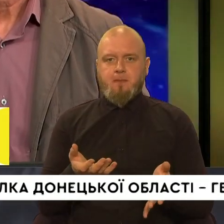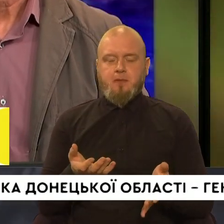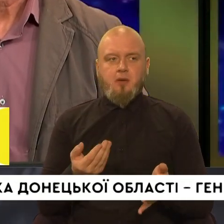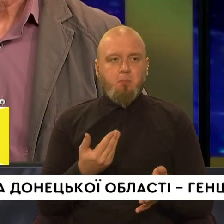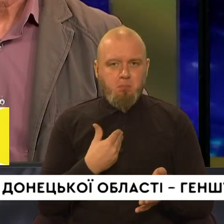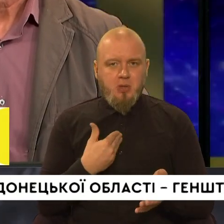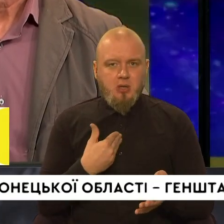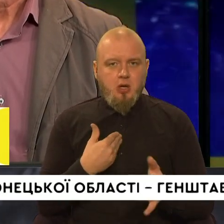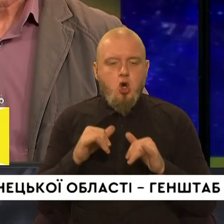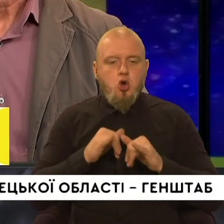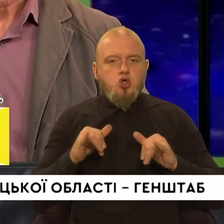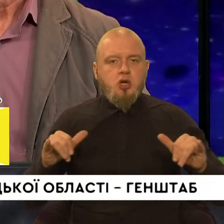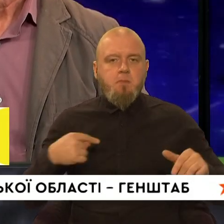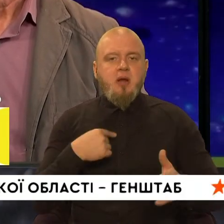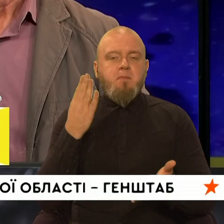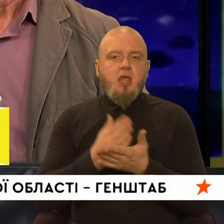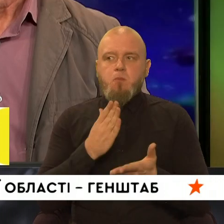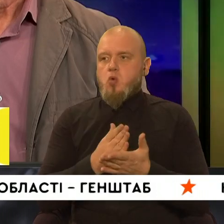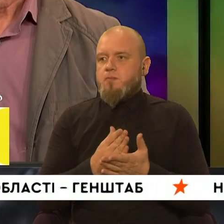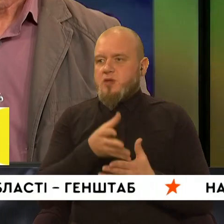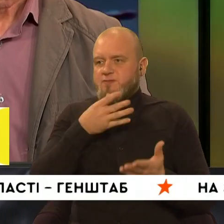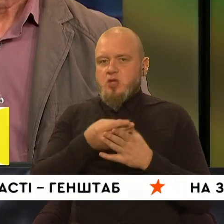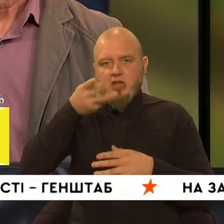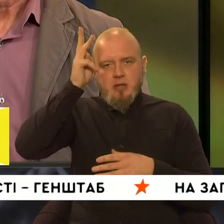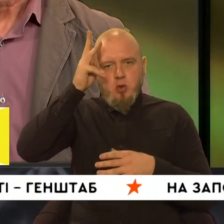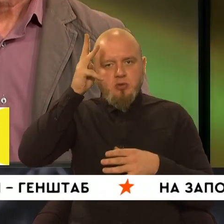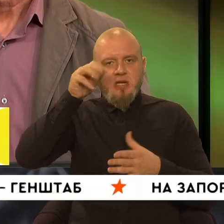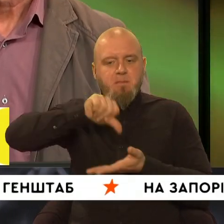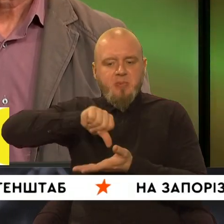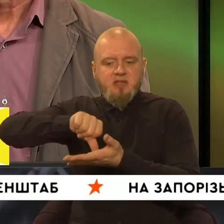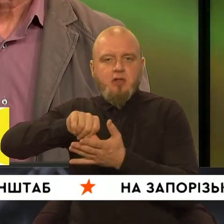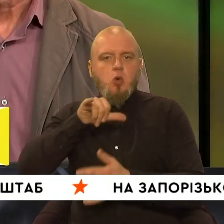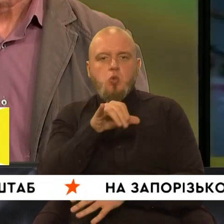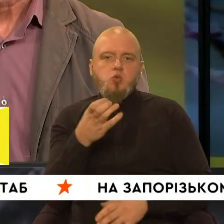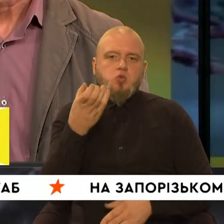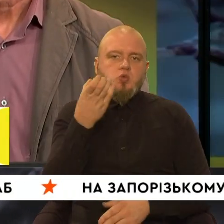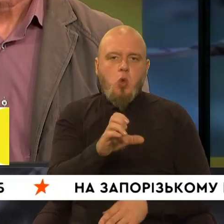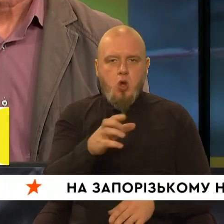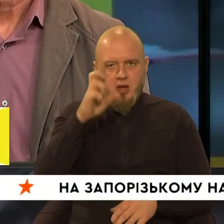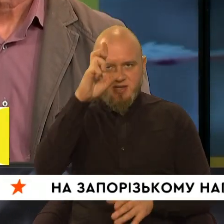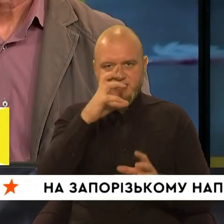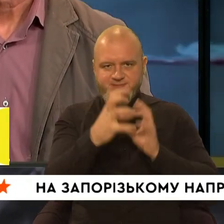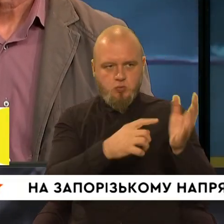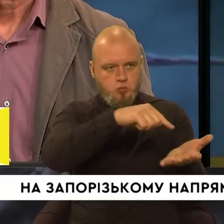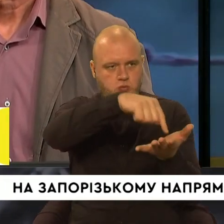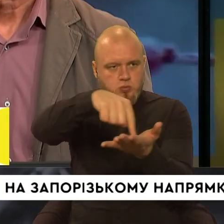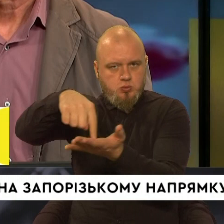Ми розширяємо, ми маємо свої дипломатичні представництва в 100 країнах світу,